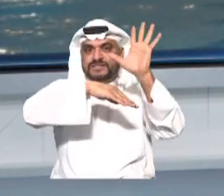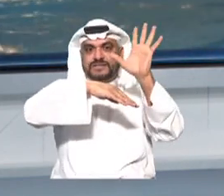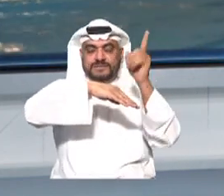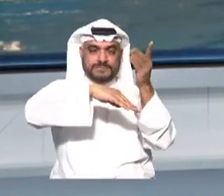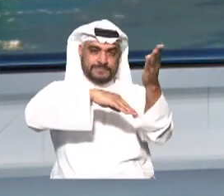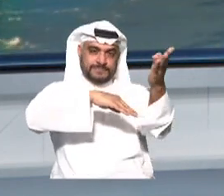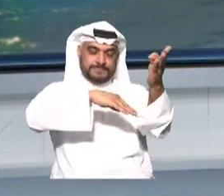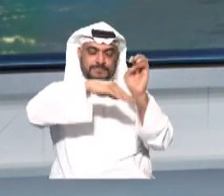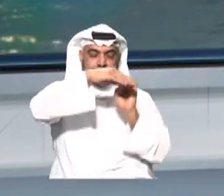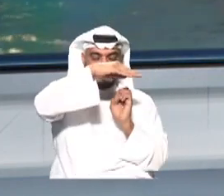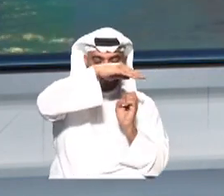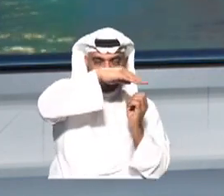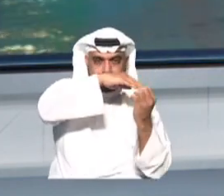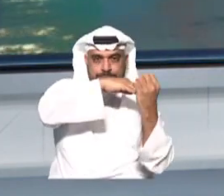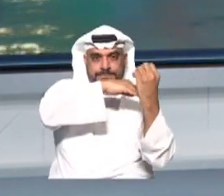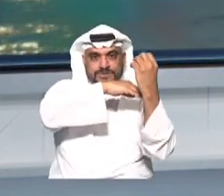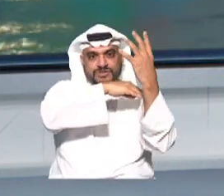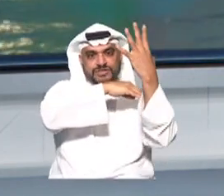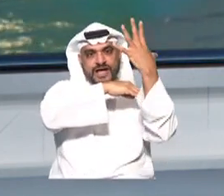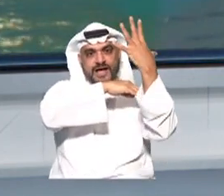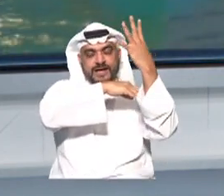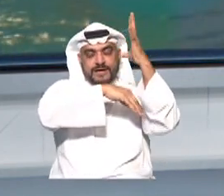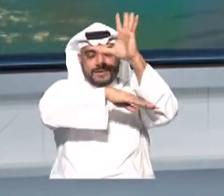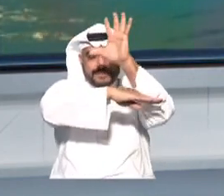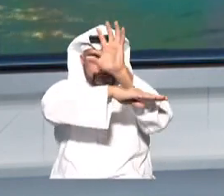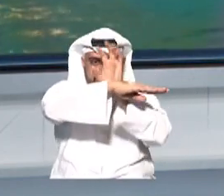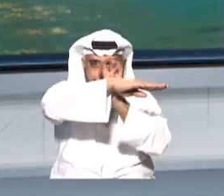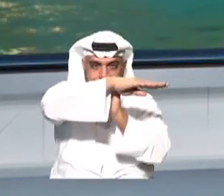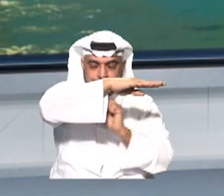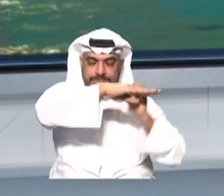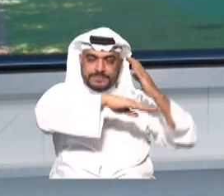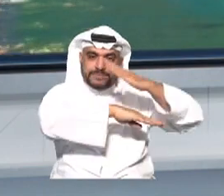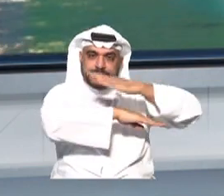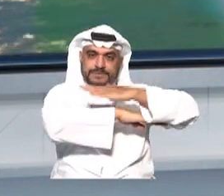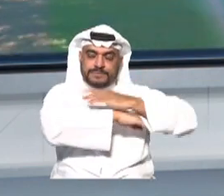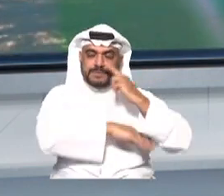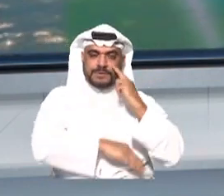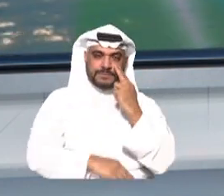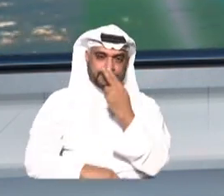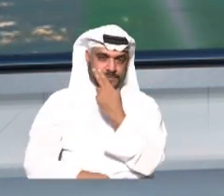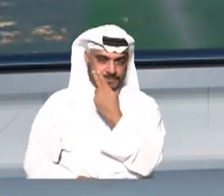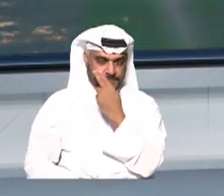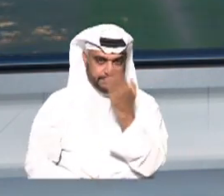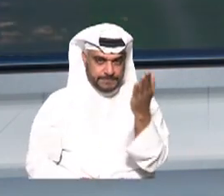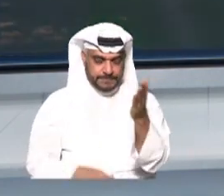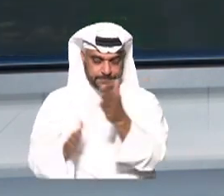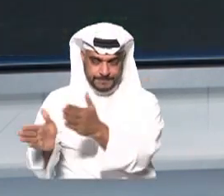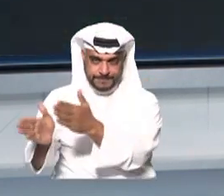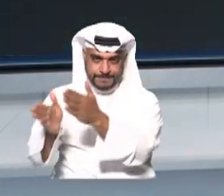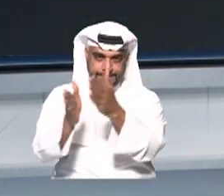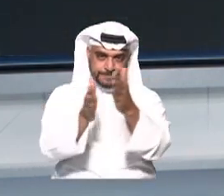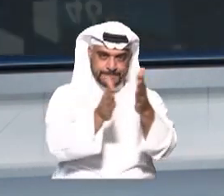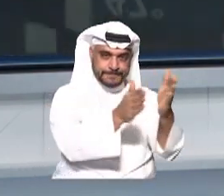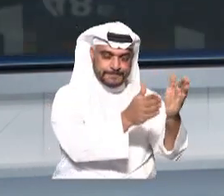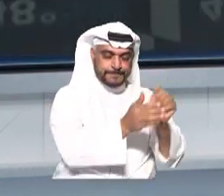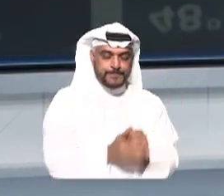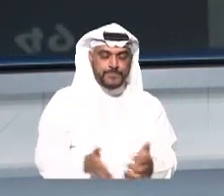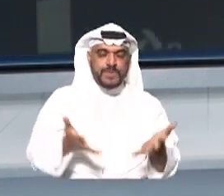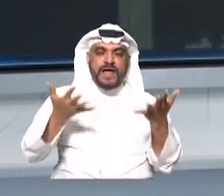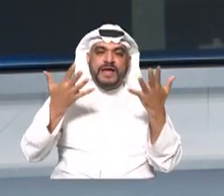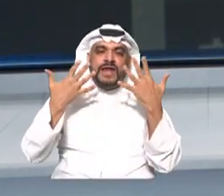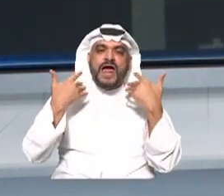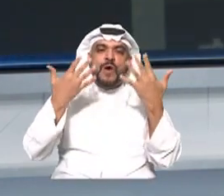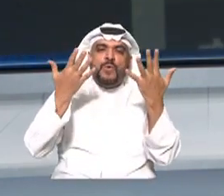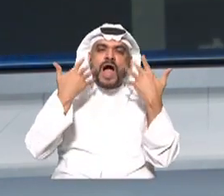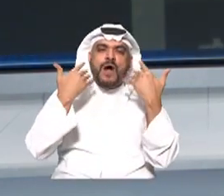الساعة 3:44، شروق الشمس 5:11 دقيقة، وموعد أذان المغرب الساعة 6:36 دقيقة. أما بالنسبة